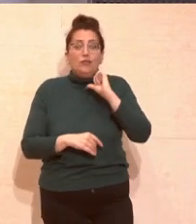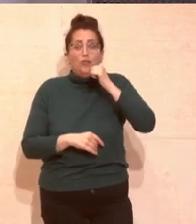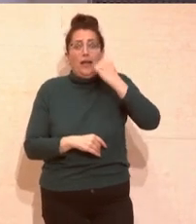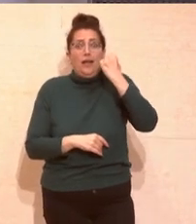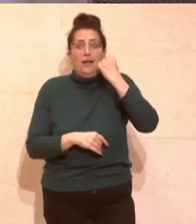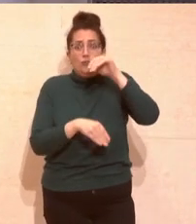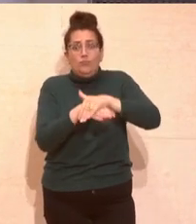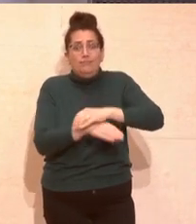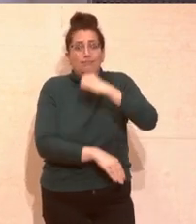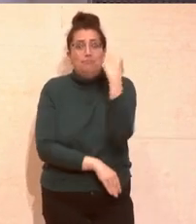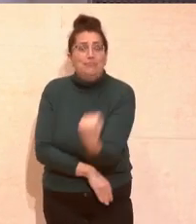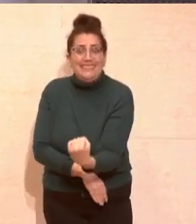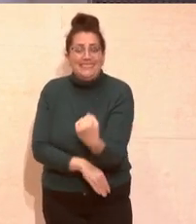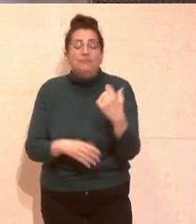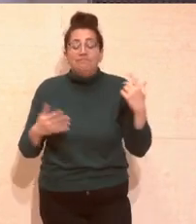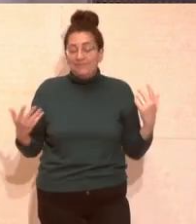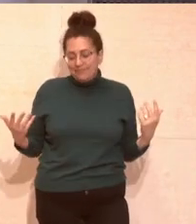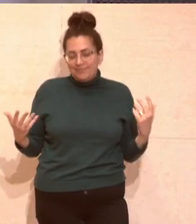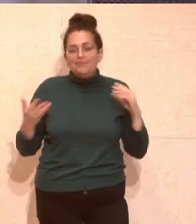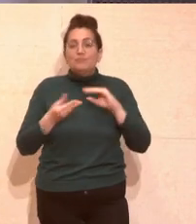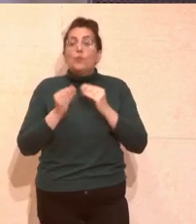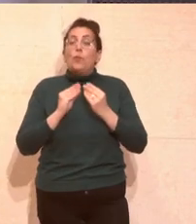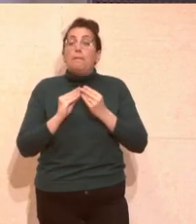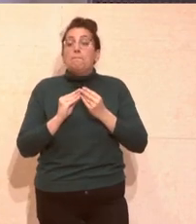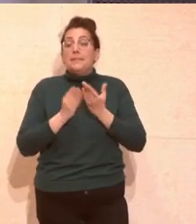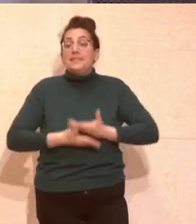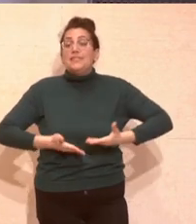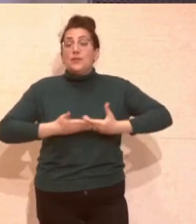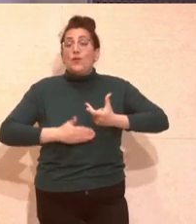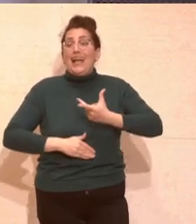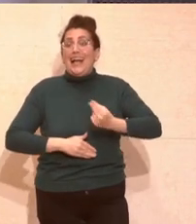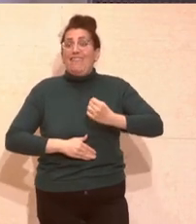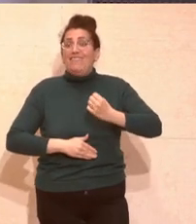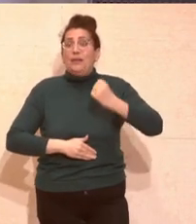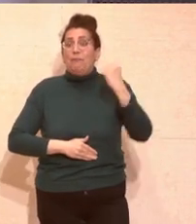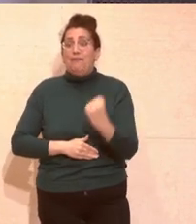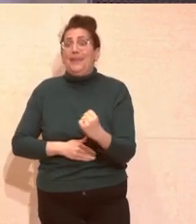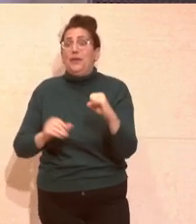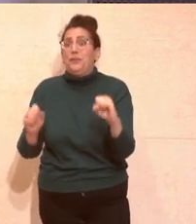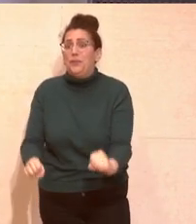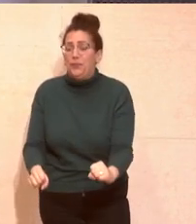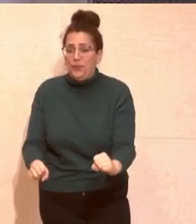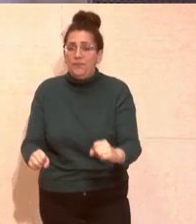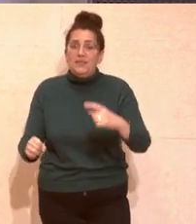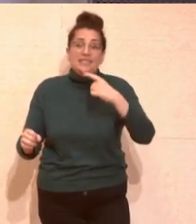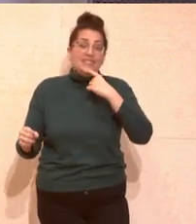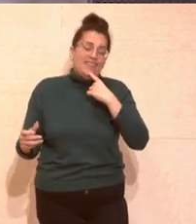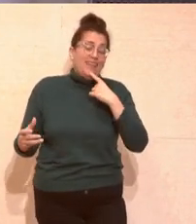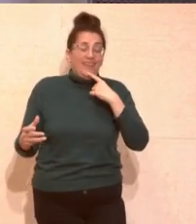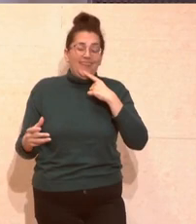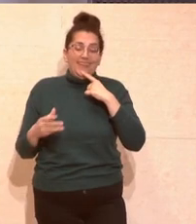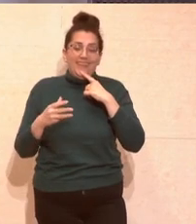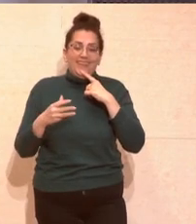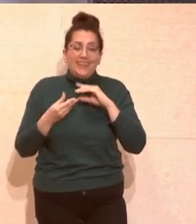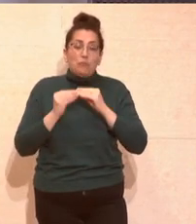on se trouve vraiment dans un problème aggravant, dans le sens où s'ils ont dormi, ben, ils vont présenter encore plus de difficultés.